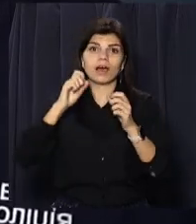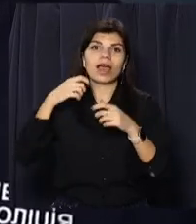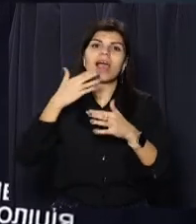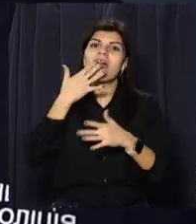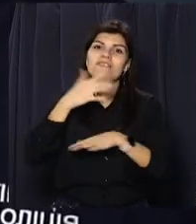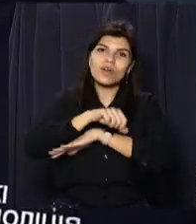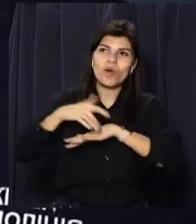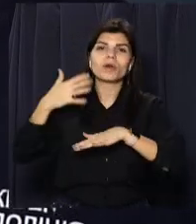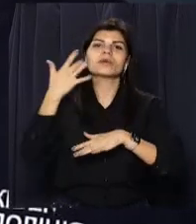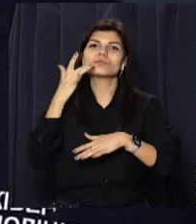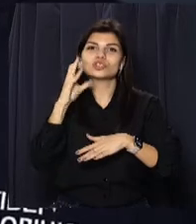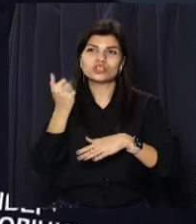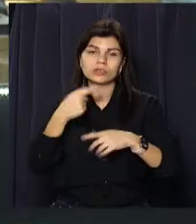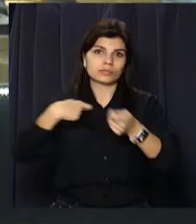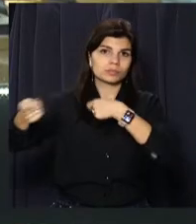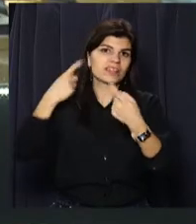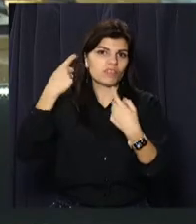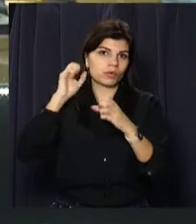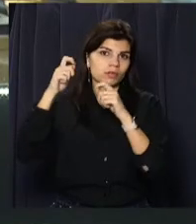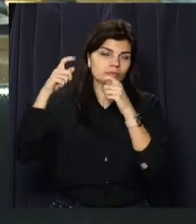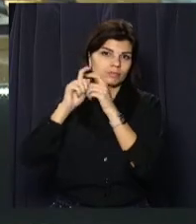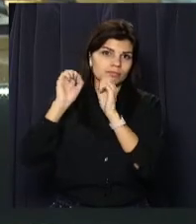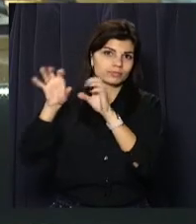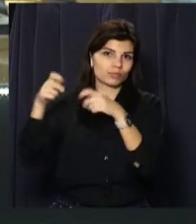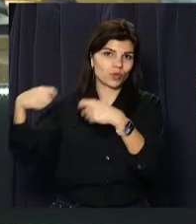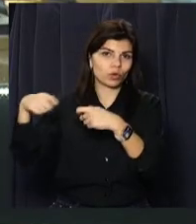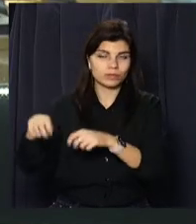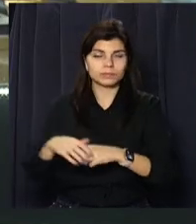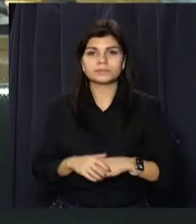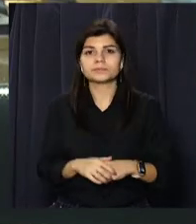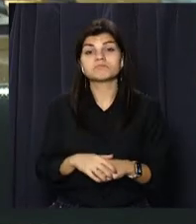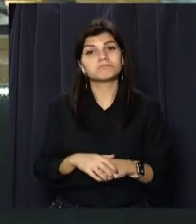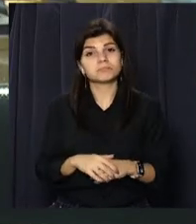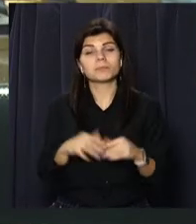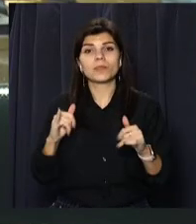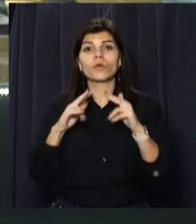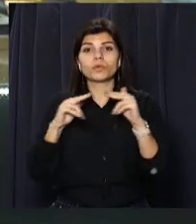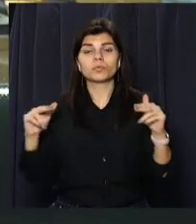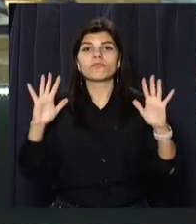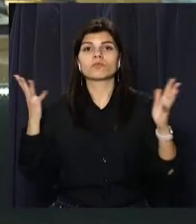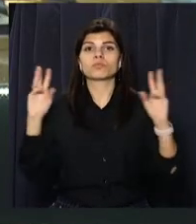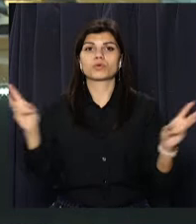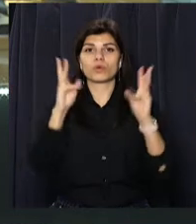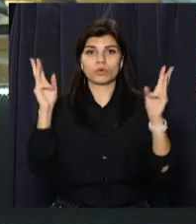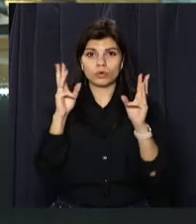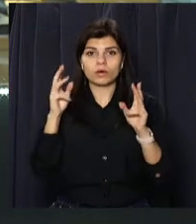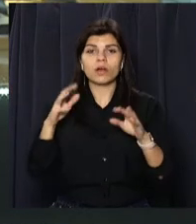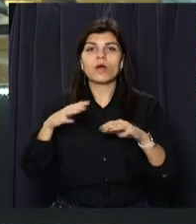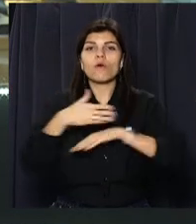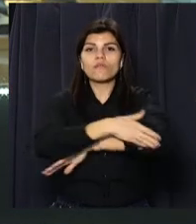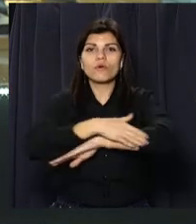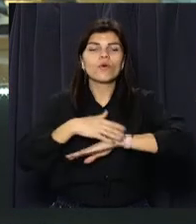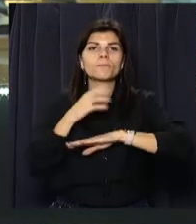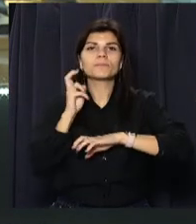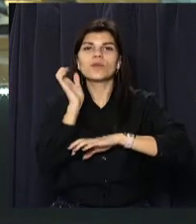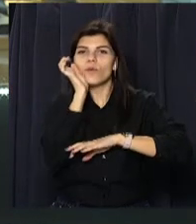та Сполучених Штатів Америки. У Дніпрі згорів двоповерховий будинок. Пожежа сталася на вулиці Горіхова у